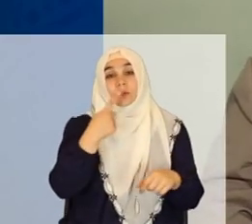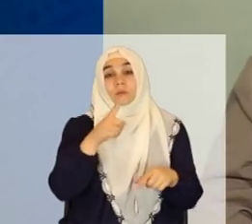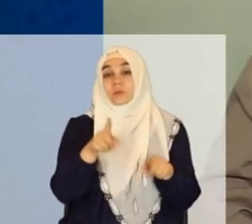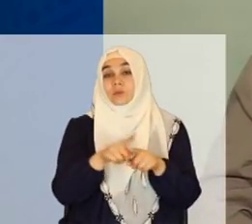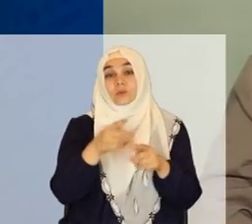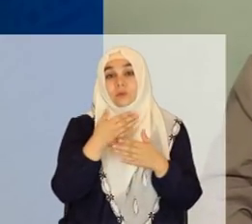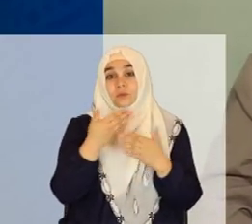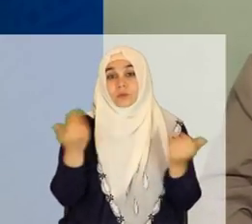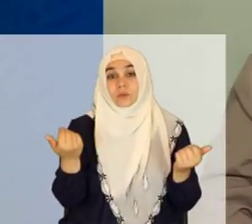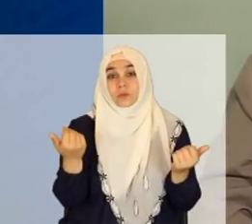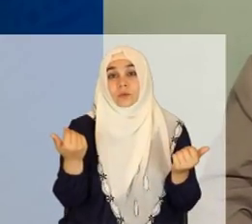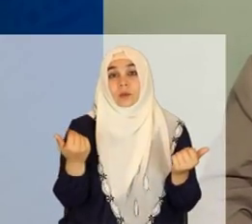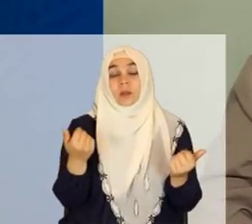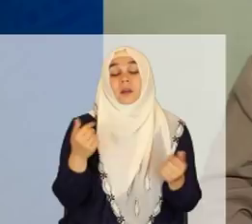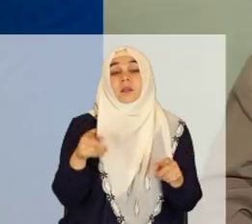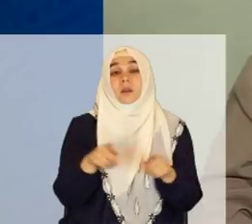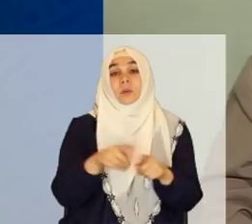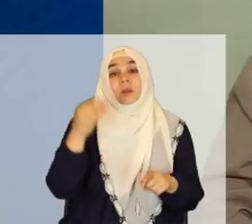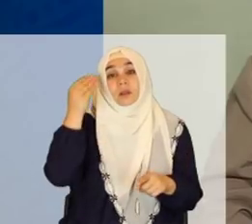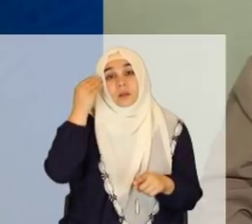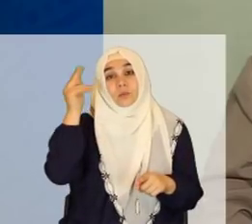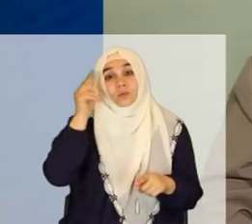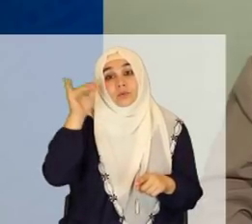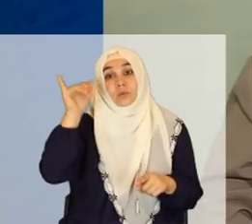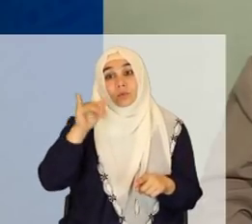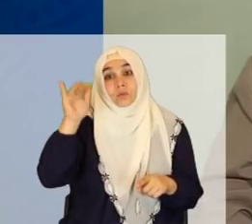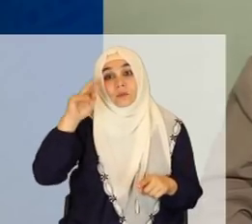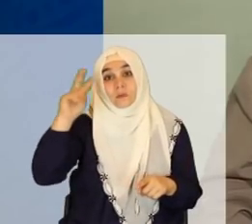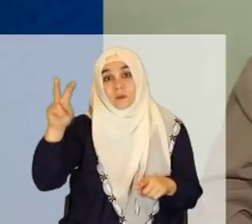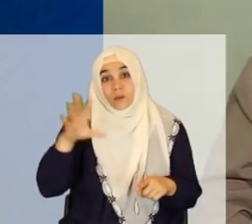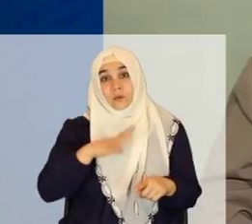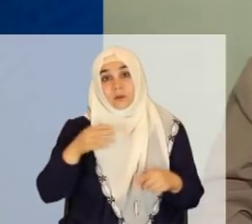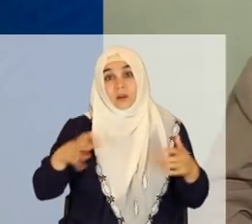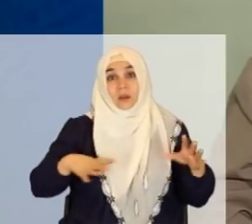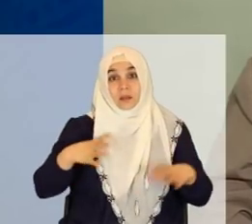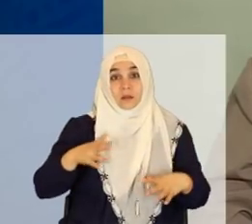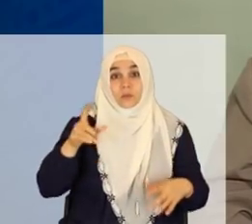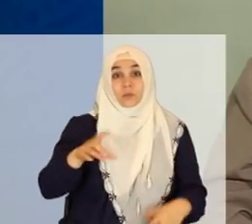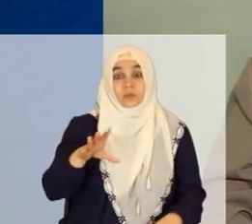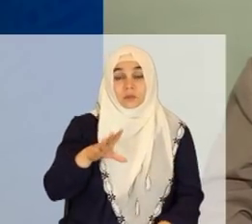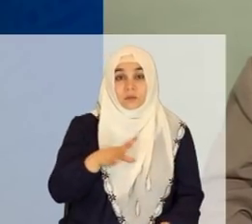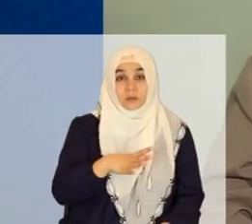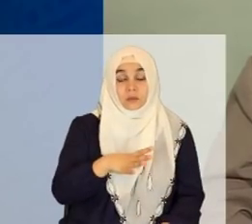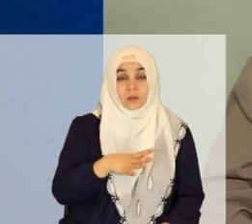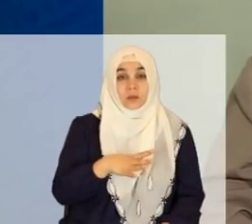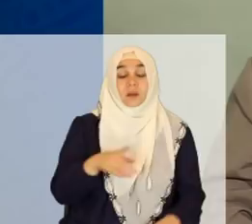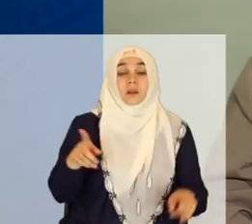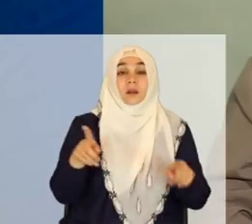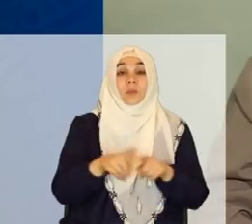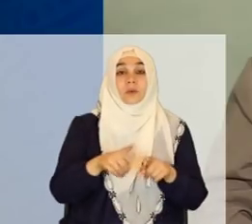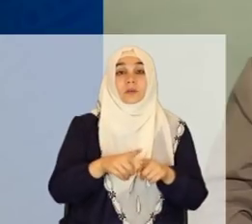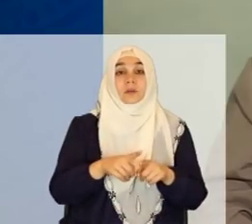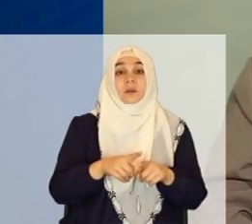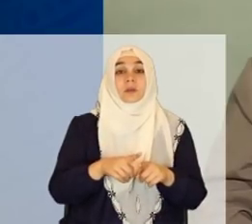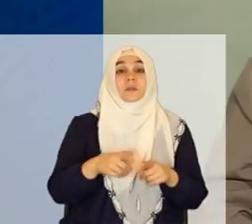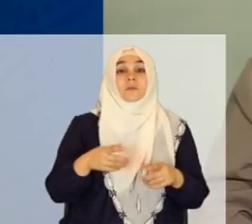gaplar ham yo'q. Demak, ilm olish ma'nosida harakatlarda bo'layotgan kishilar albatta